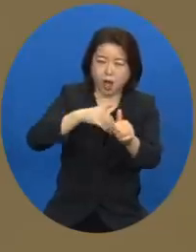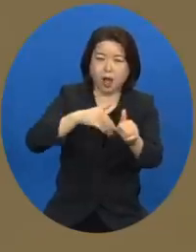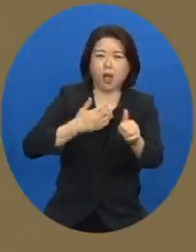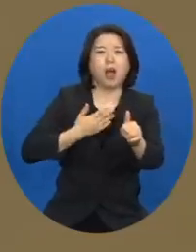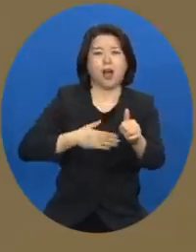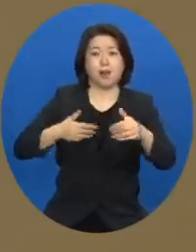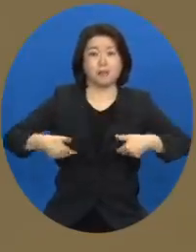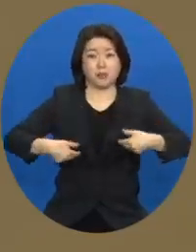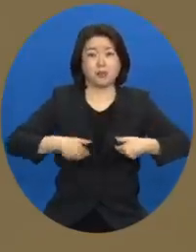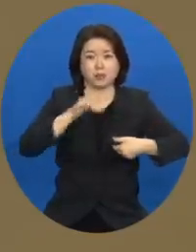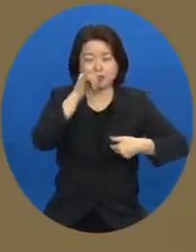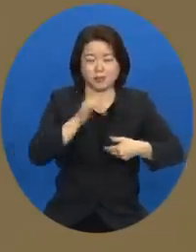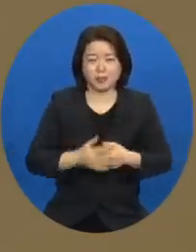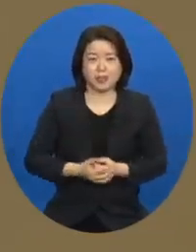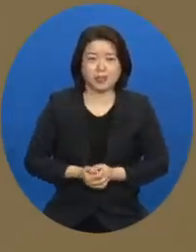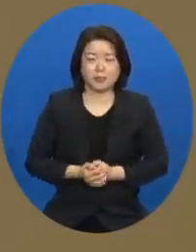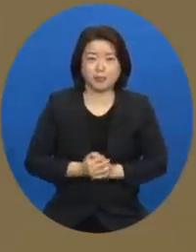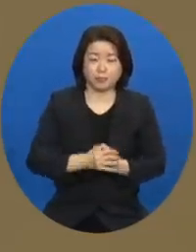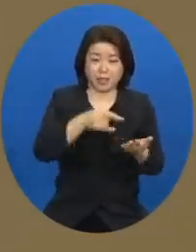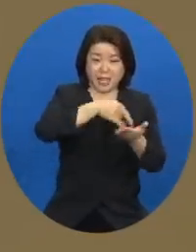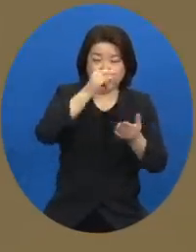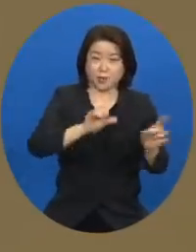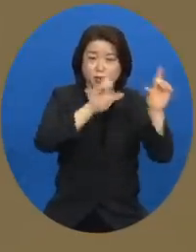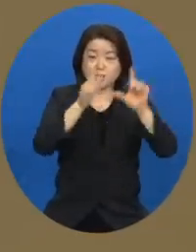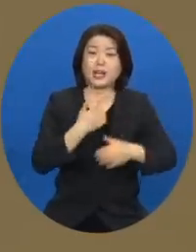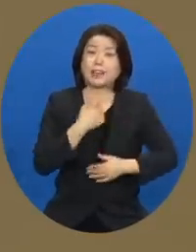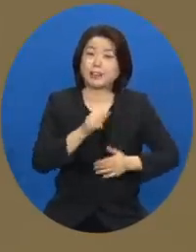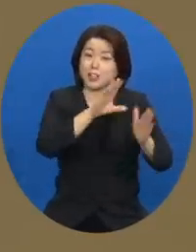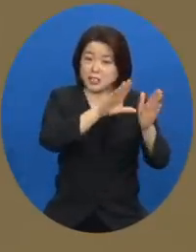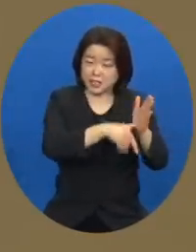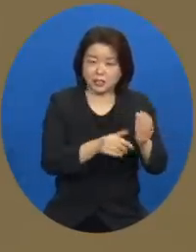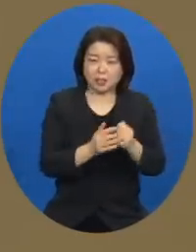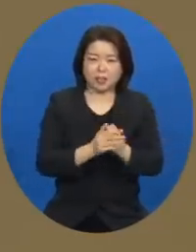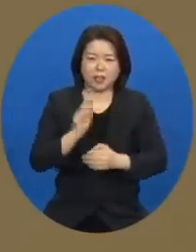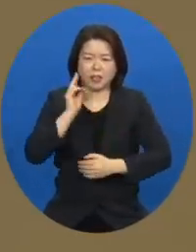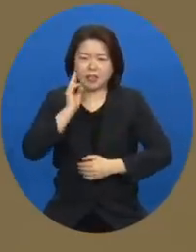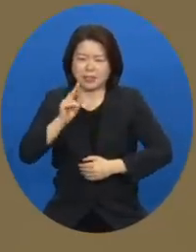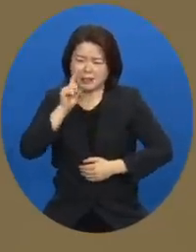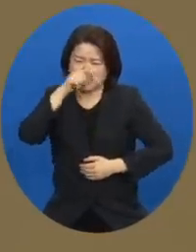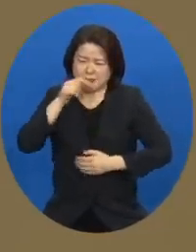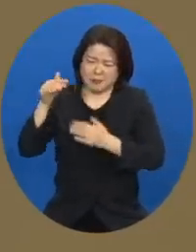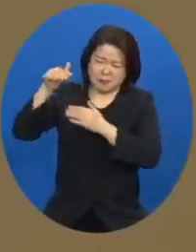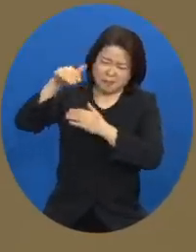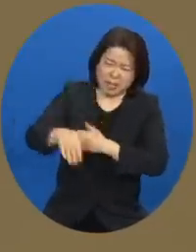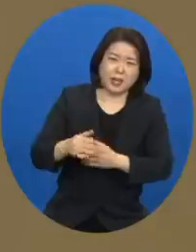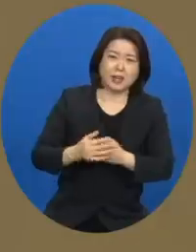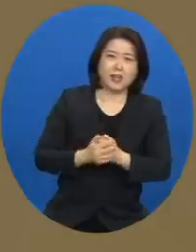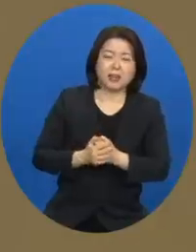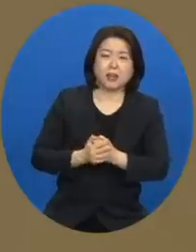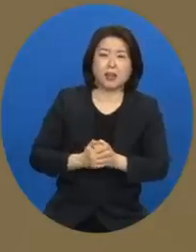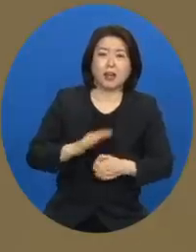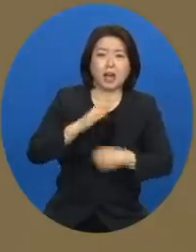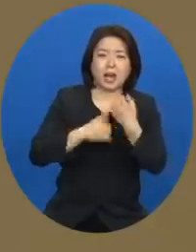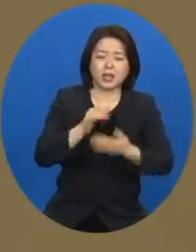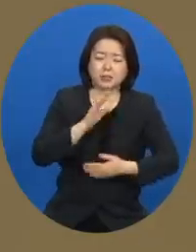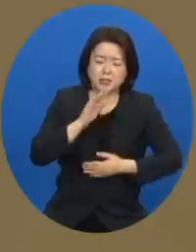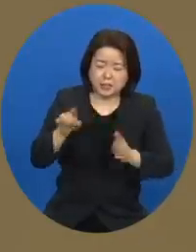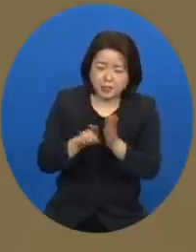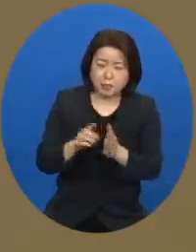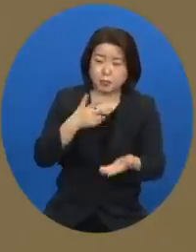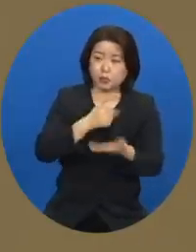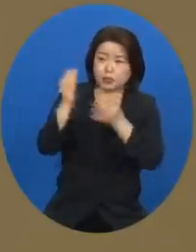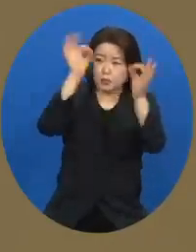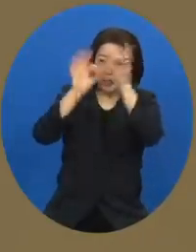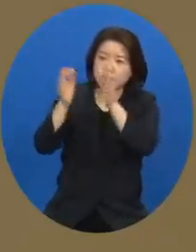알아야 합니다. 에녹이 살았던 시대는 극도로 타락하고 하나님을 진짜 믿고 주님을 찾는